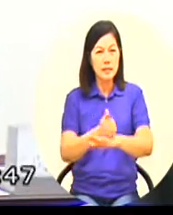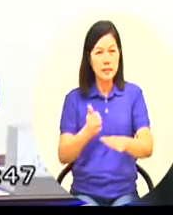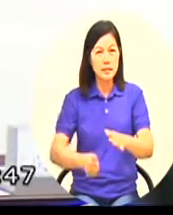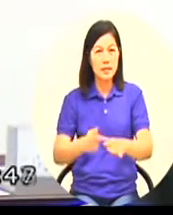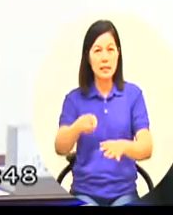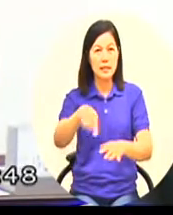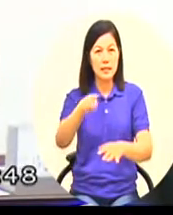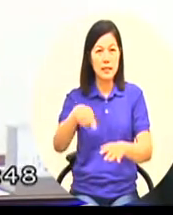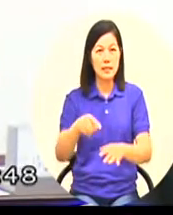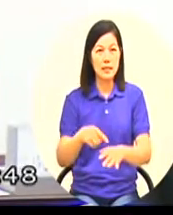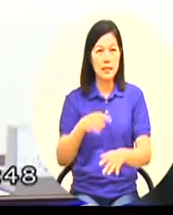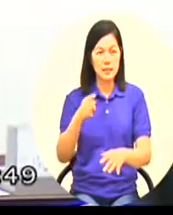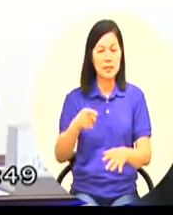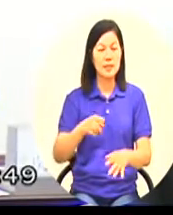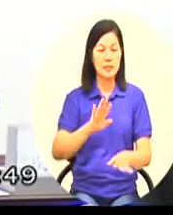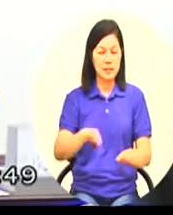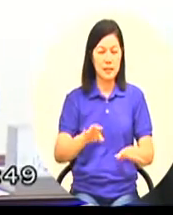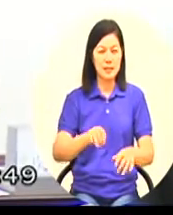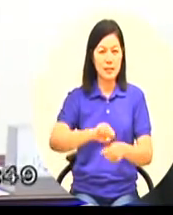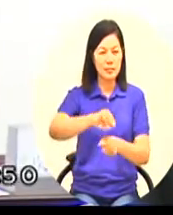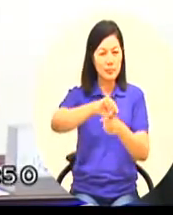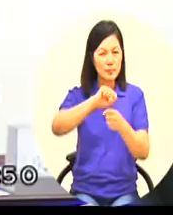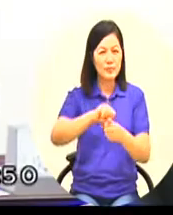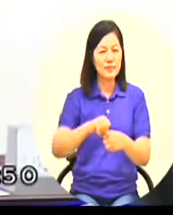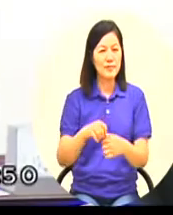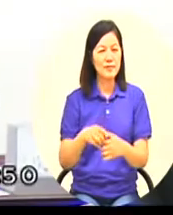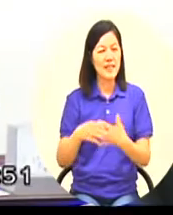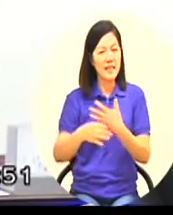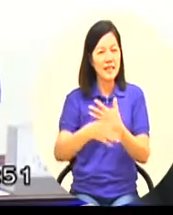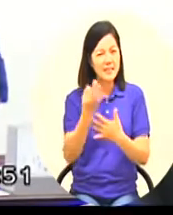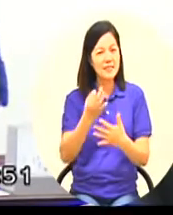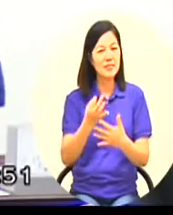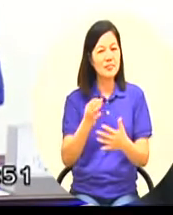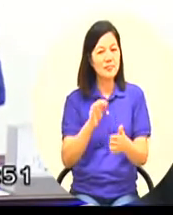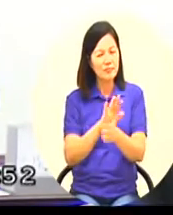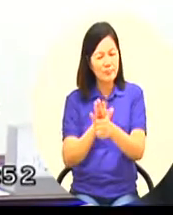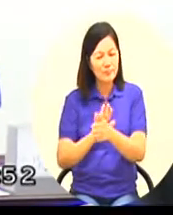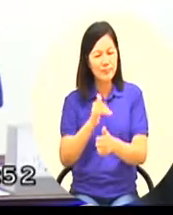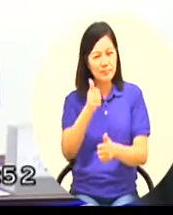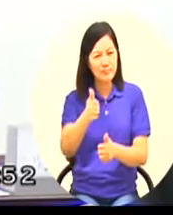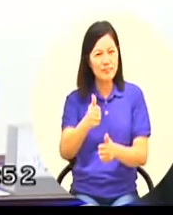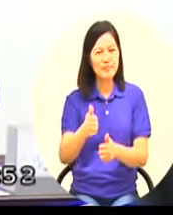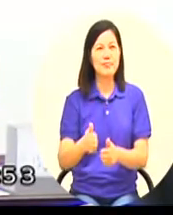个，你真的是多了一个亲切跟好沟通的评价了。